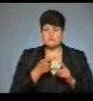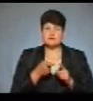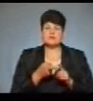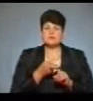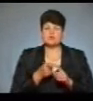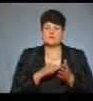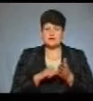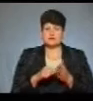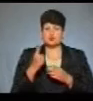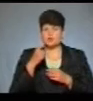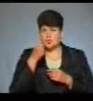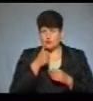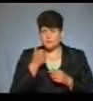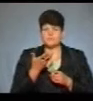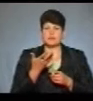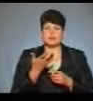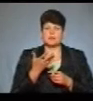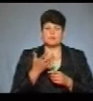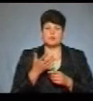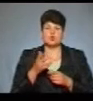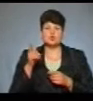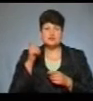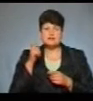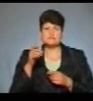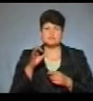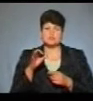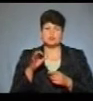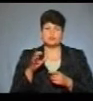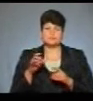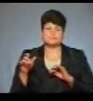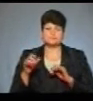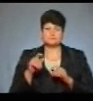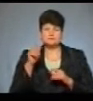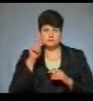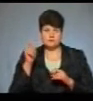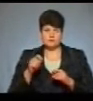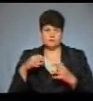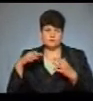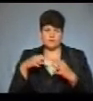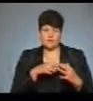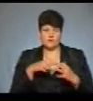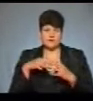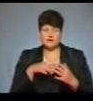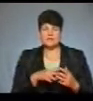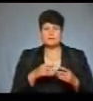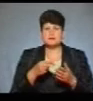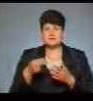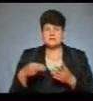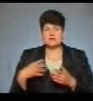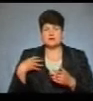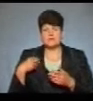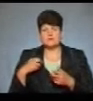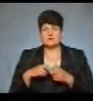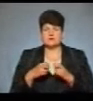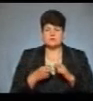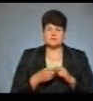відзначення 100-річчя Чортківської офензиви у Львові меморандум про створення пам'ятника підписала очільники Тернопільської, Львівської та